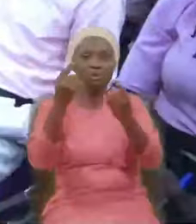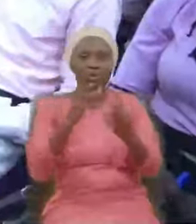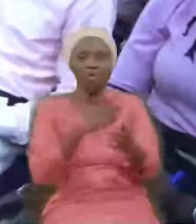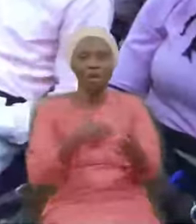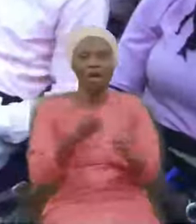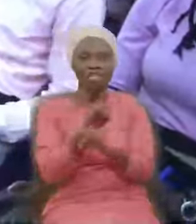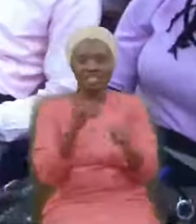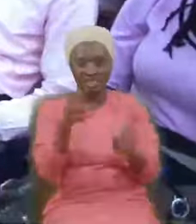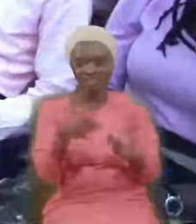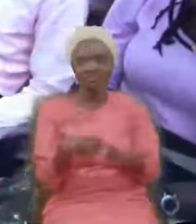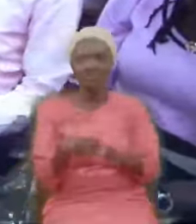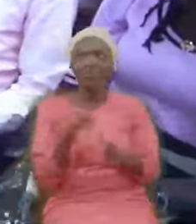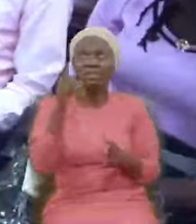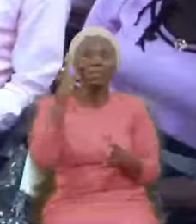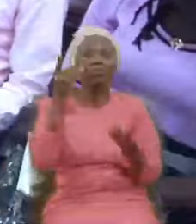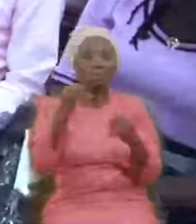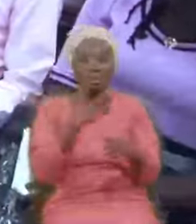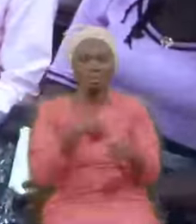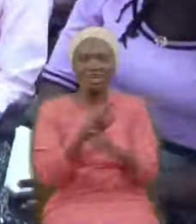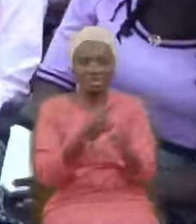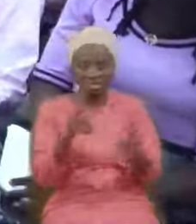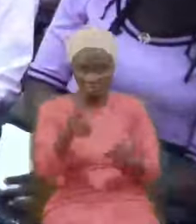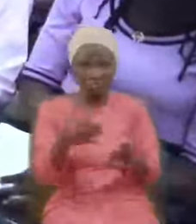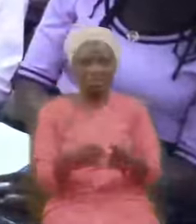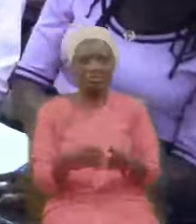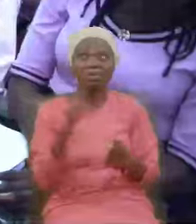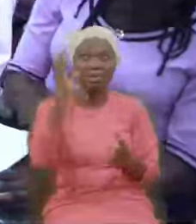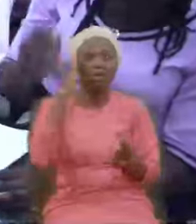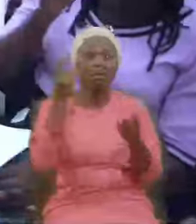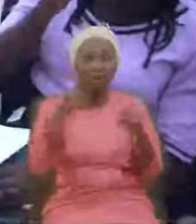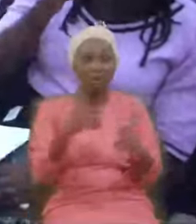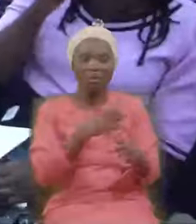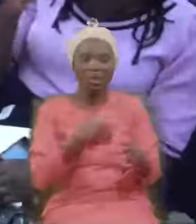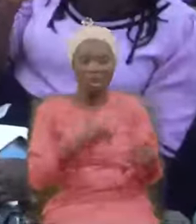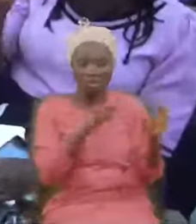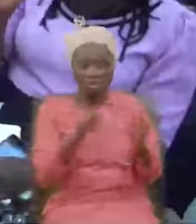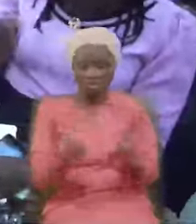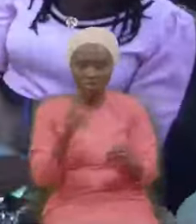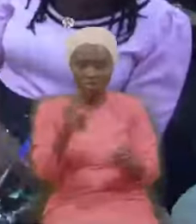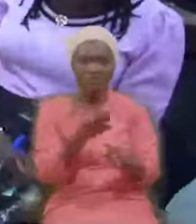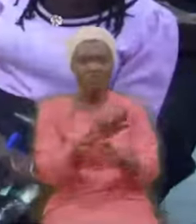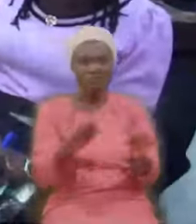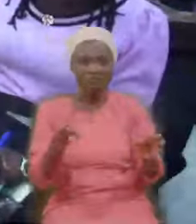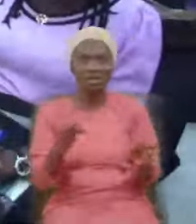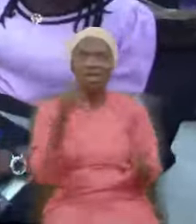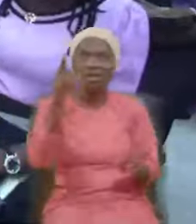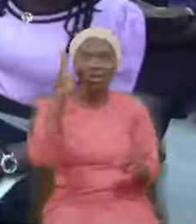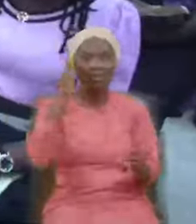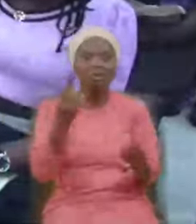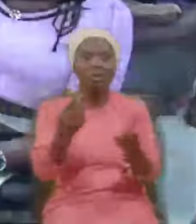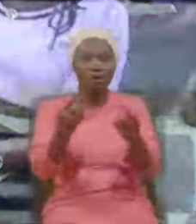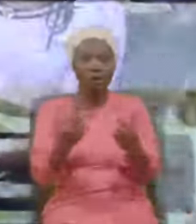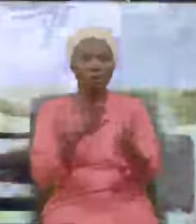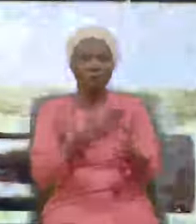sauvera. Il viendra lui-même vous guérira. Il viendra vous affranchir. Il